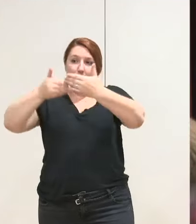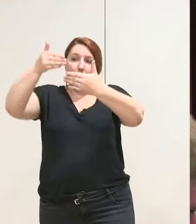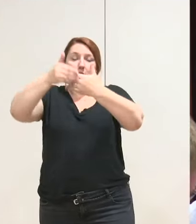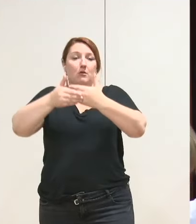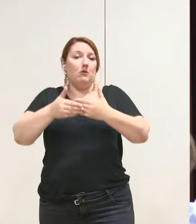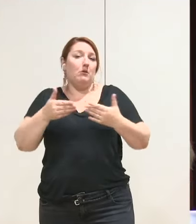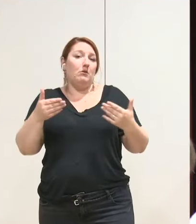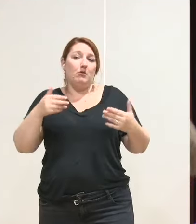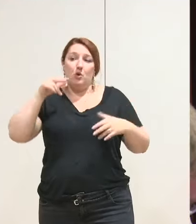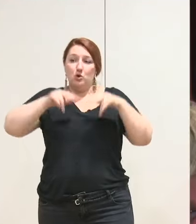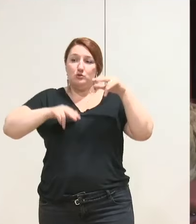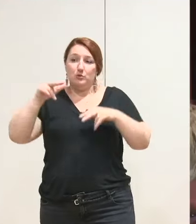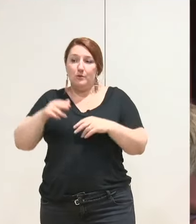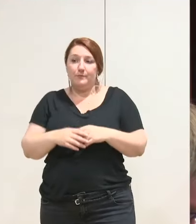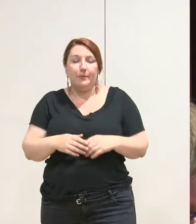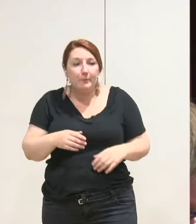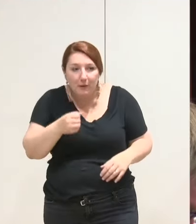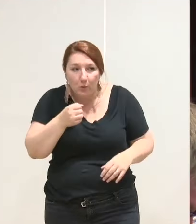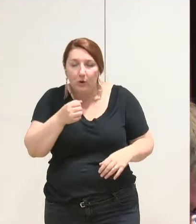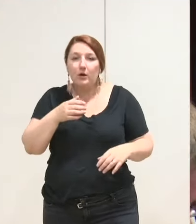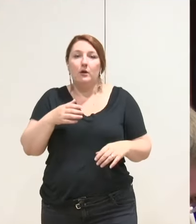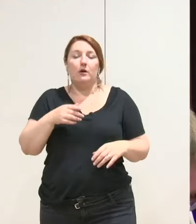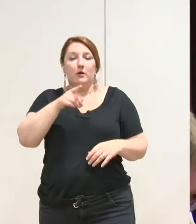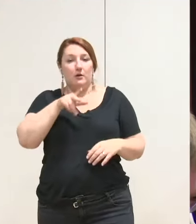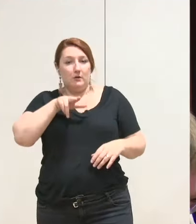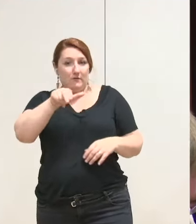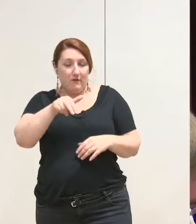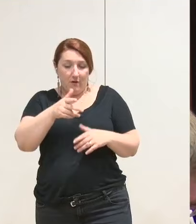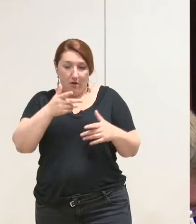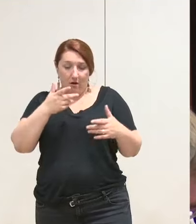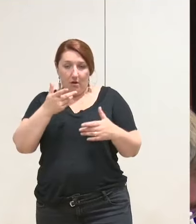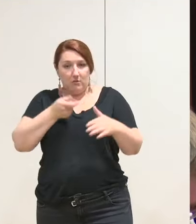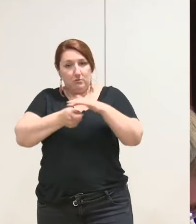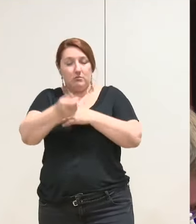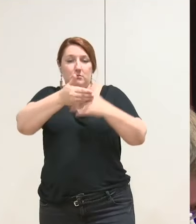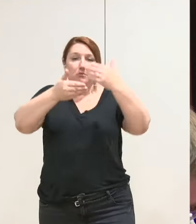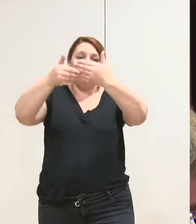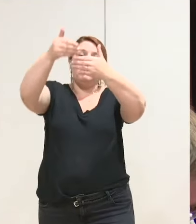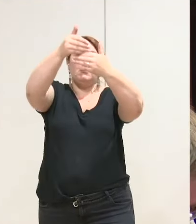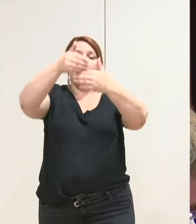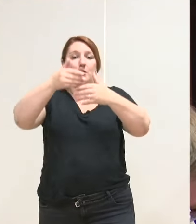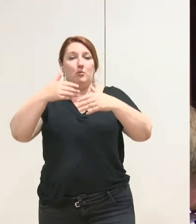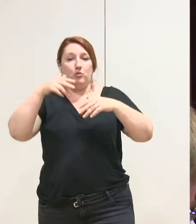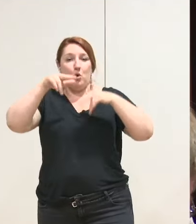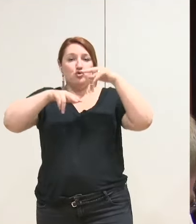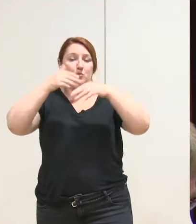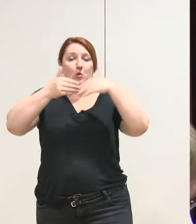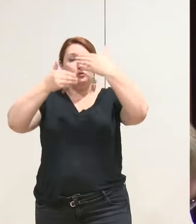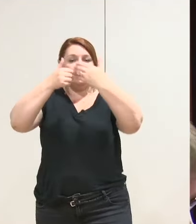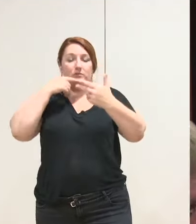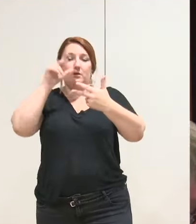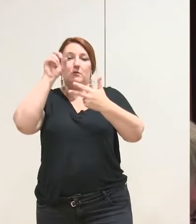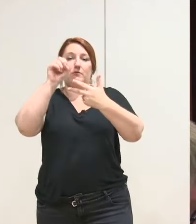logement pardon vous allez engager des opérations qui viseront à construire du logement donc nous nous voterons pour ces deux autres